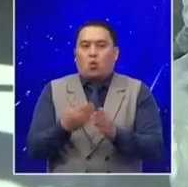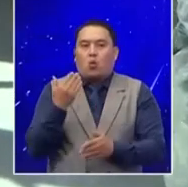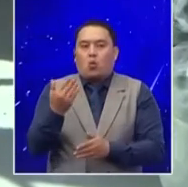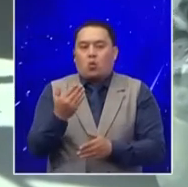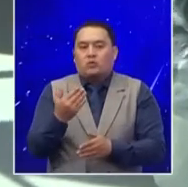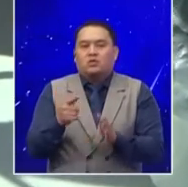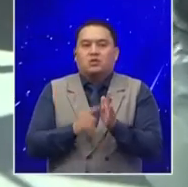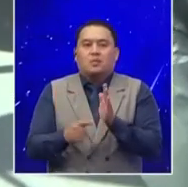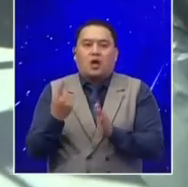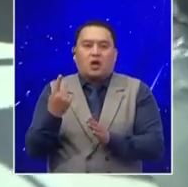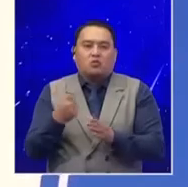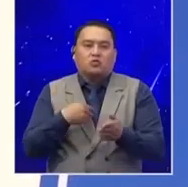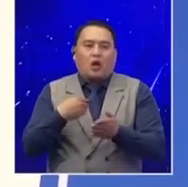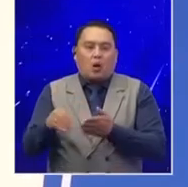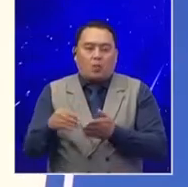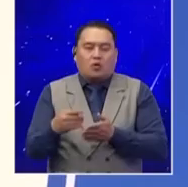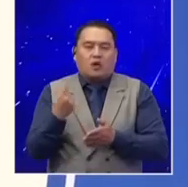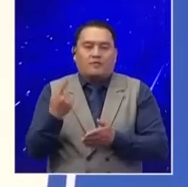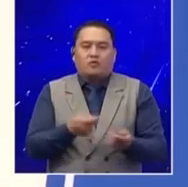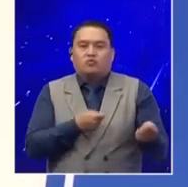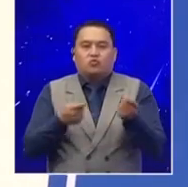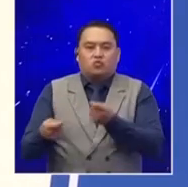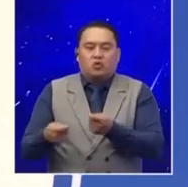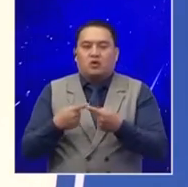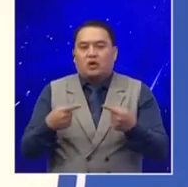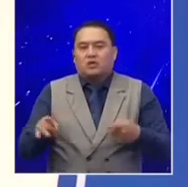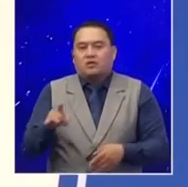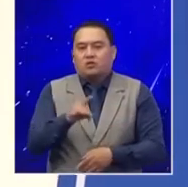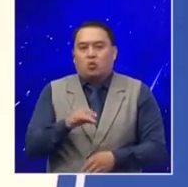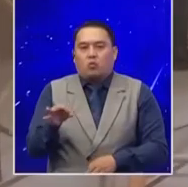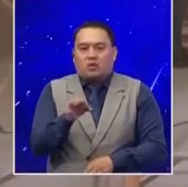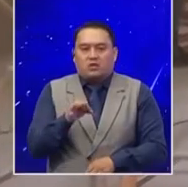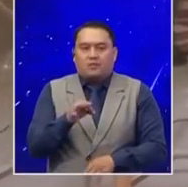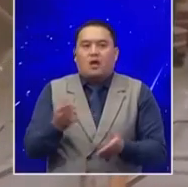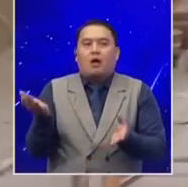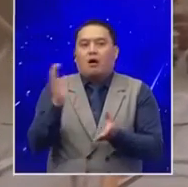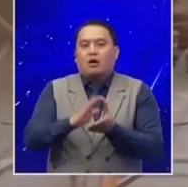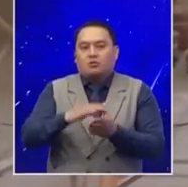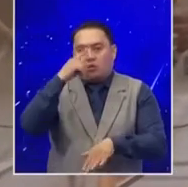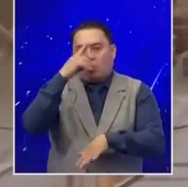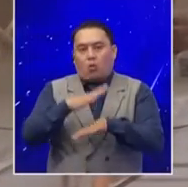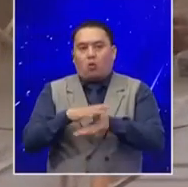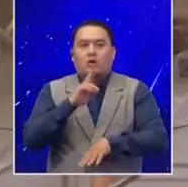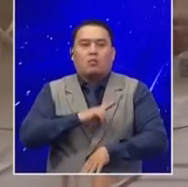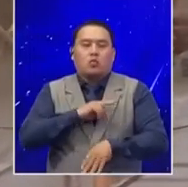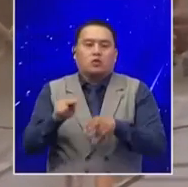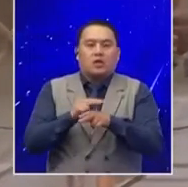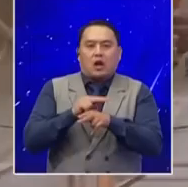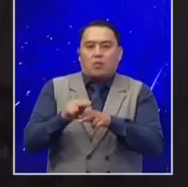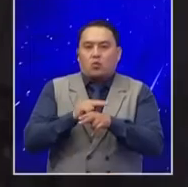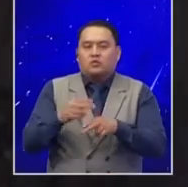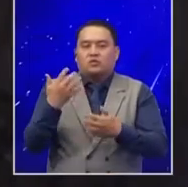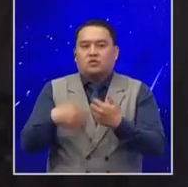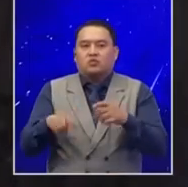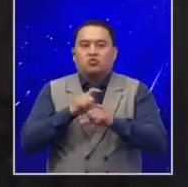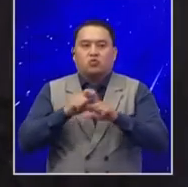один из 71 закупленного для подвоза школьников в разных регионах области. Ознакомился глава ЖТСУ с ходом капитального ремонта в средней